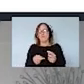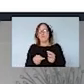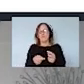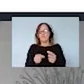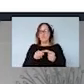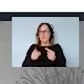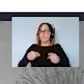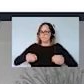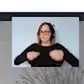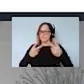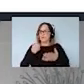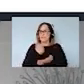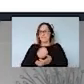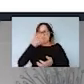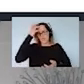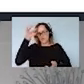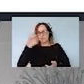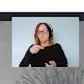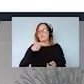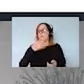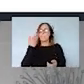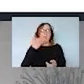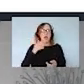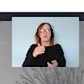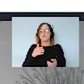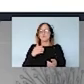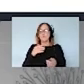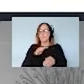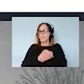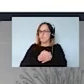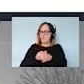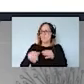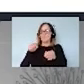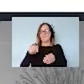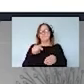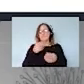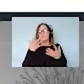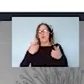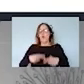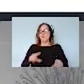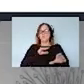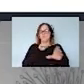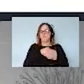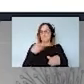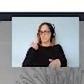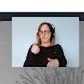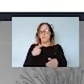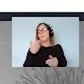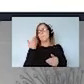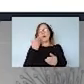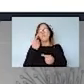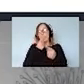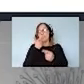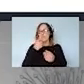po webinarze dotyczącym prawa autorskiego, tym najbardziej popularnym, tym, w którym najwięcej osób wzięło udział. Dlatego tym bardziej pomyślałam,